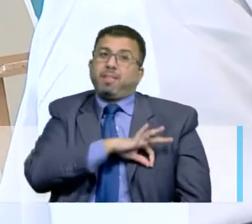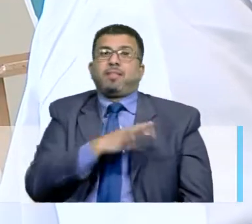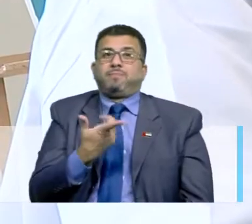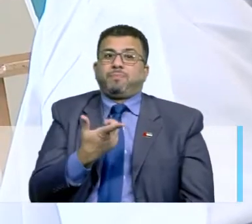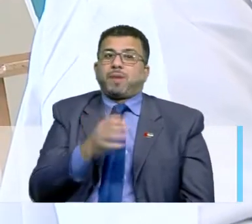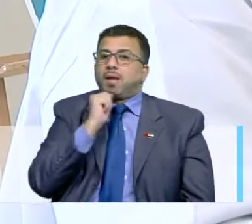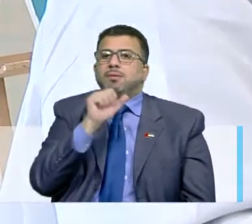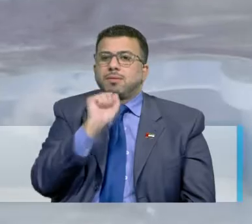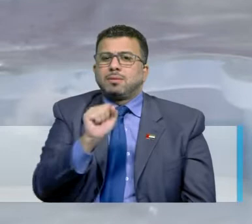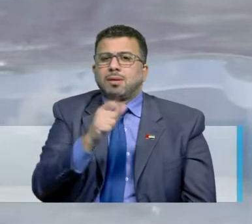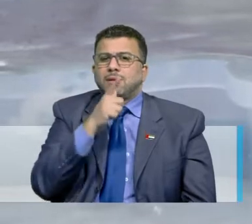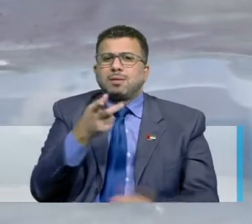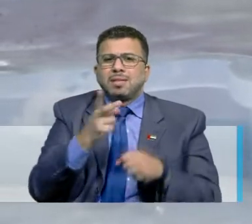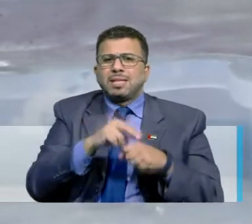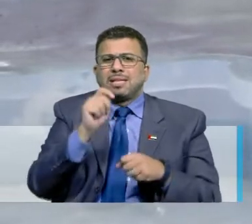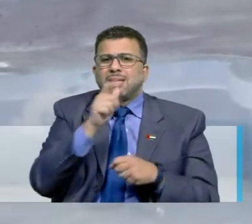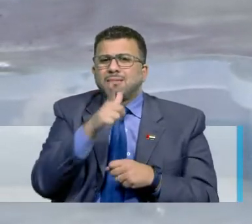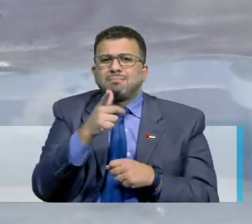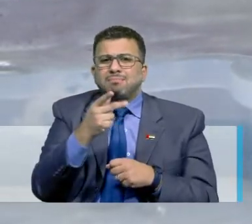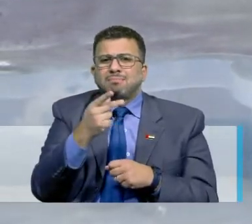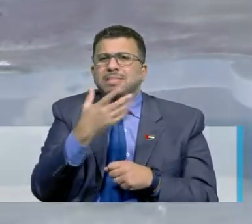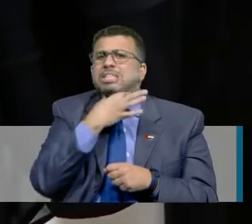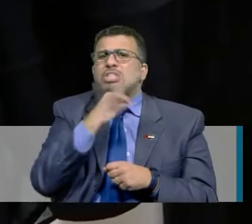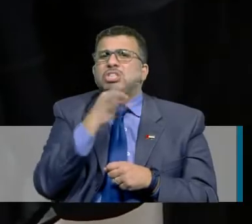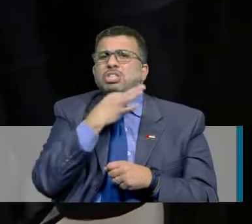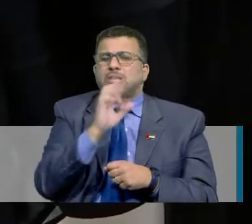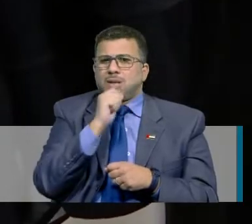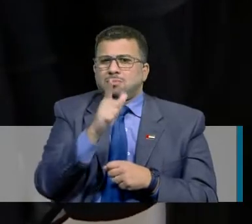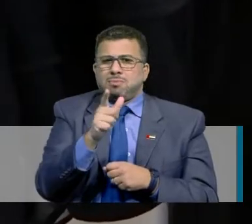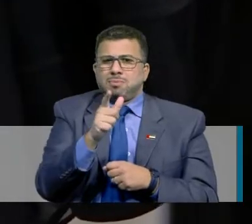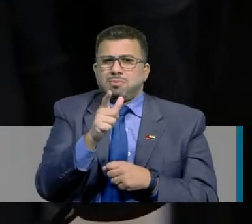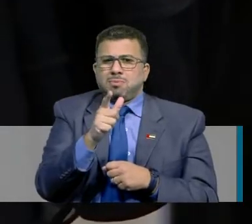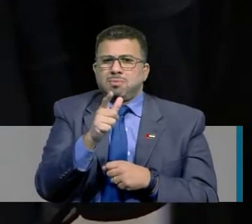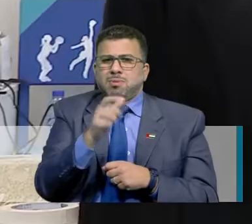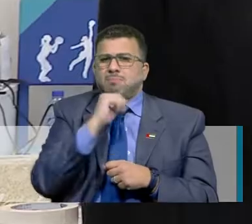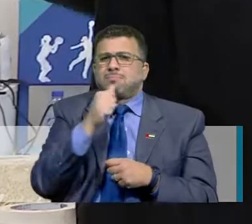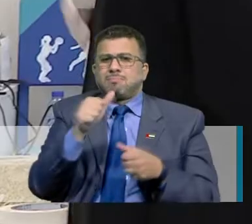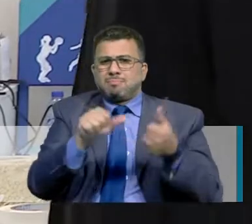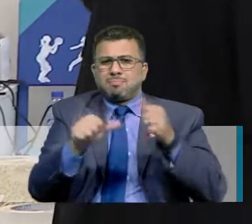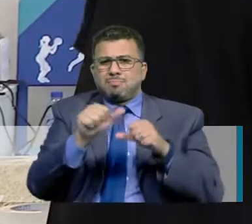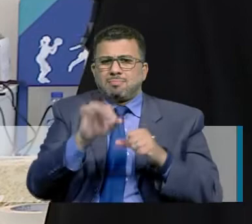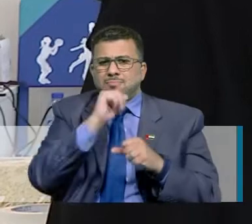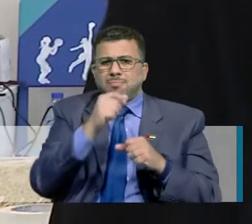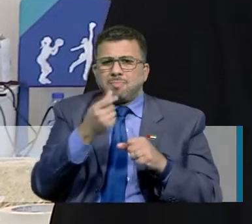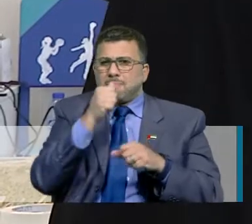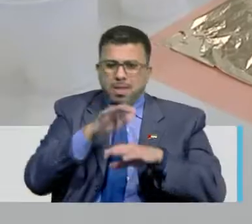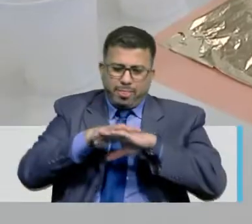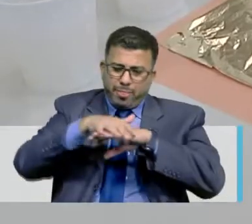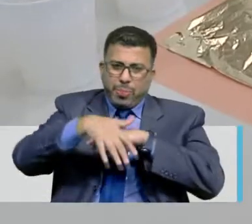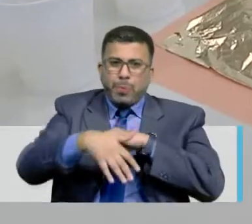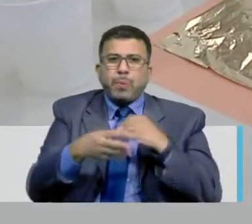فن صناعة الريزن فهو من الفنون الحديثة الذي يتم من خلاله استخدام مادة سائلة